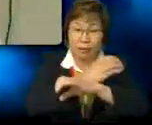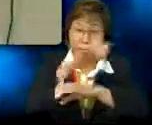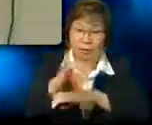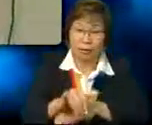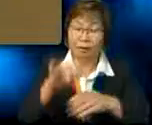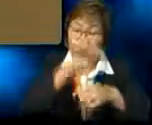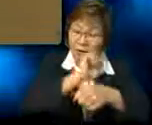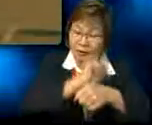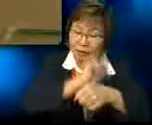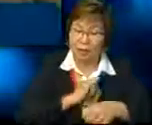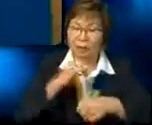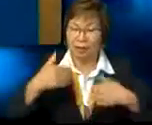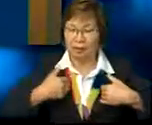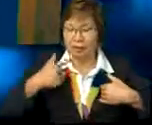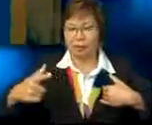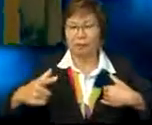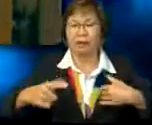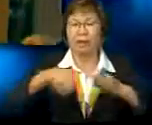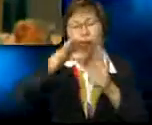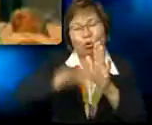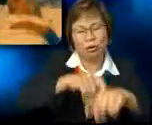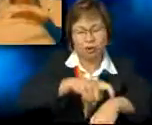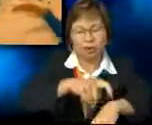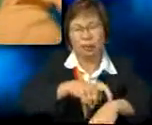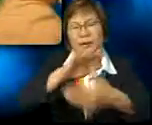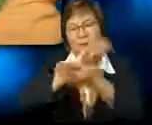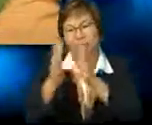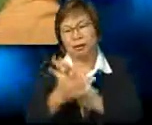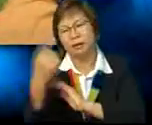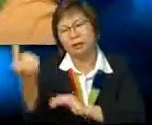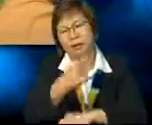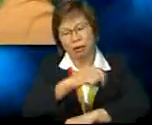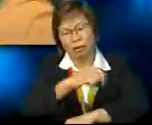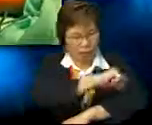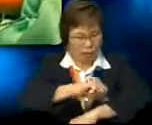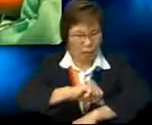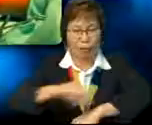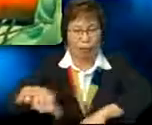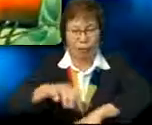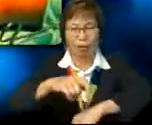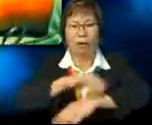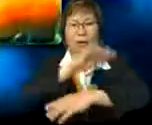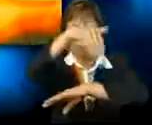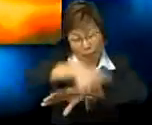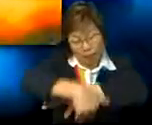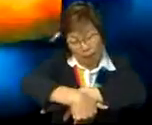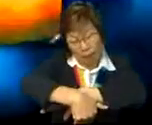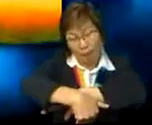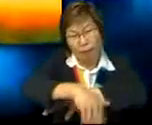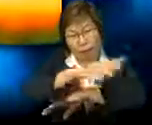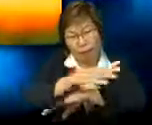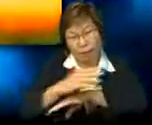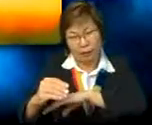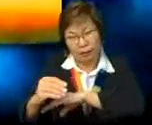Cabarannya kerja saya adalah kekurangan masa. Jadi selalunya pembedahan dijalankan pada tengah malam,